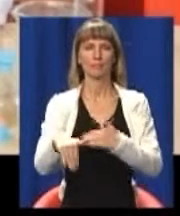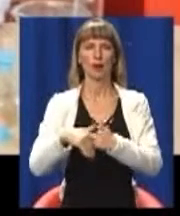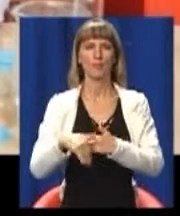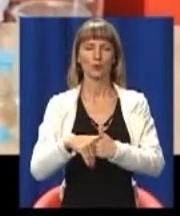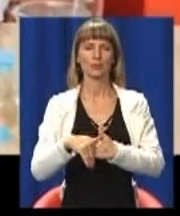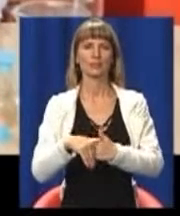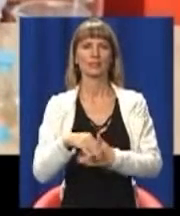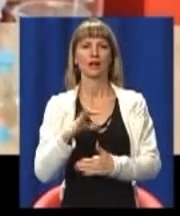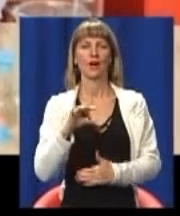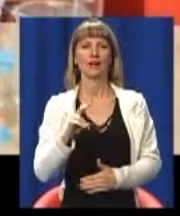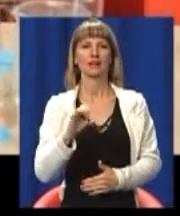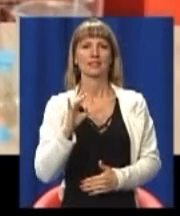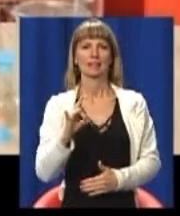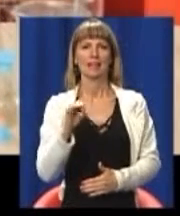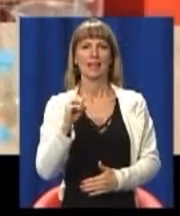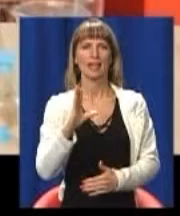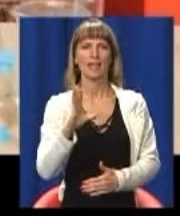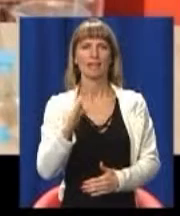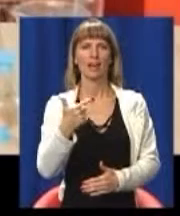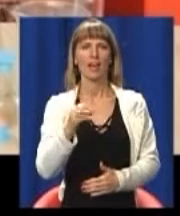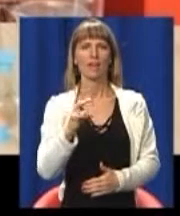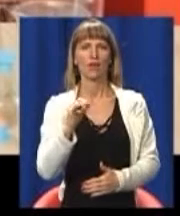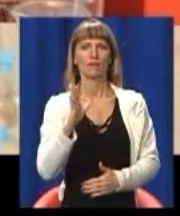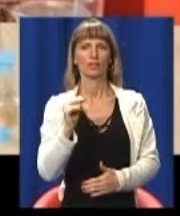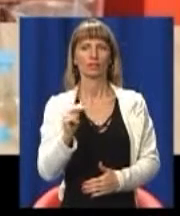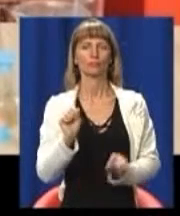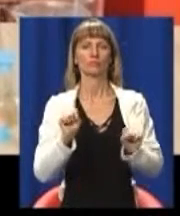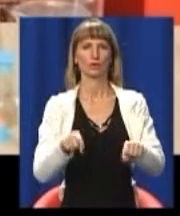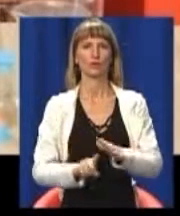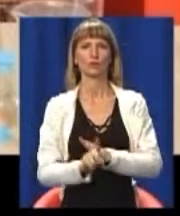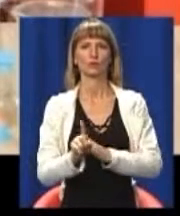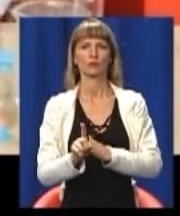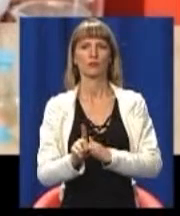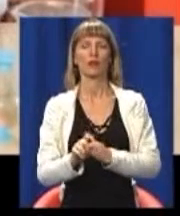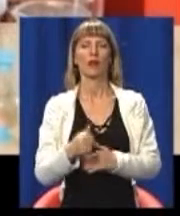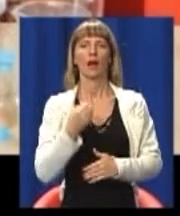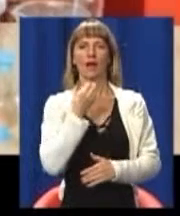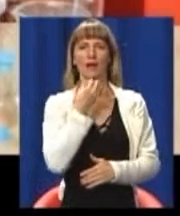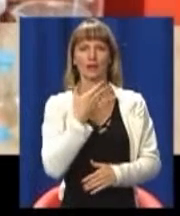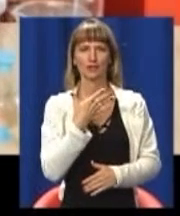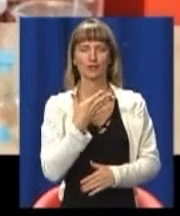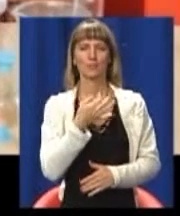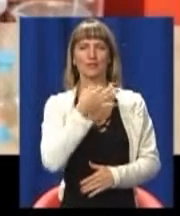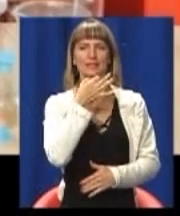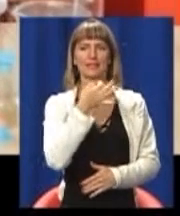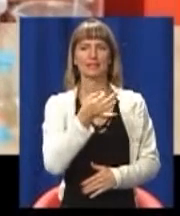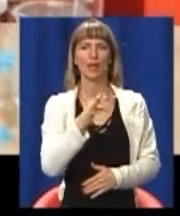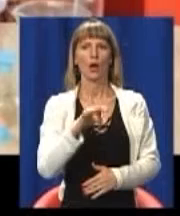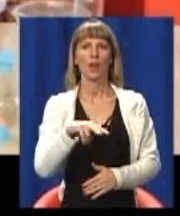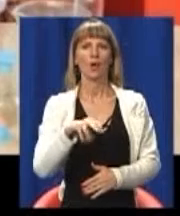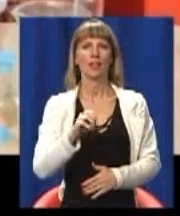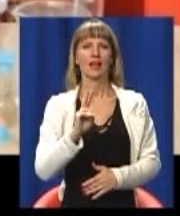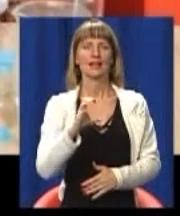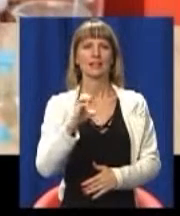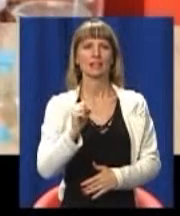асистент Олександр Євгенович. Олександр Євгенович, можемо починати? Так. Добре. Скажіть, Олександр Євгенович, як ви вважаєте,